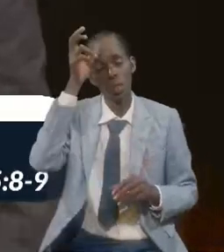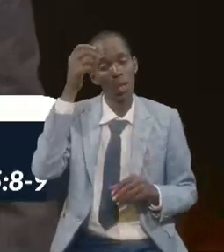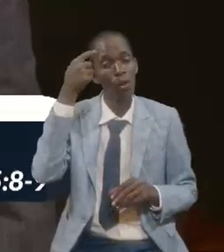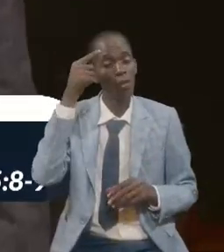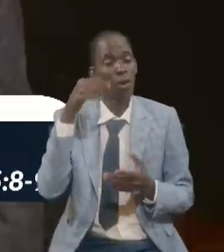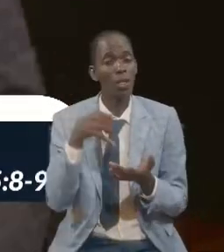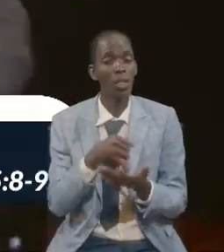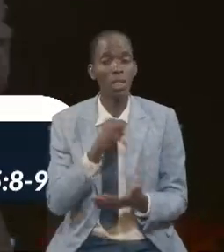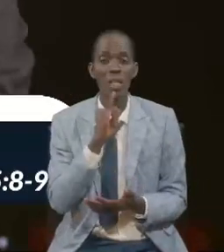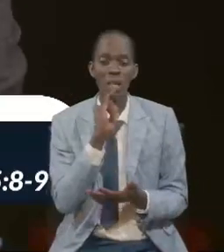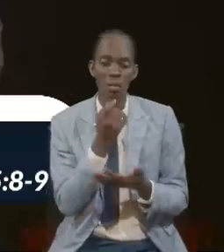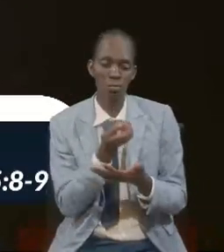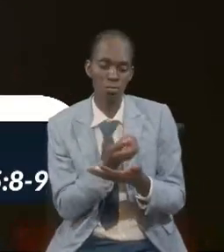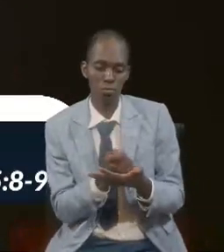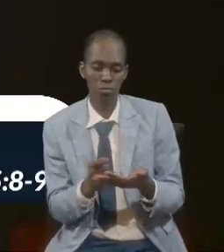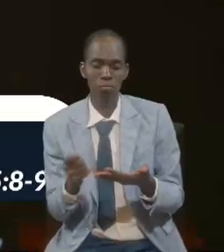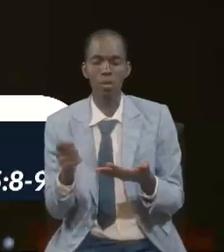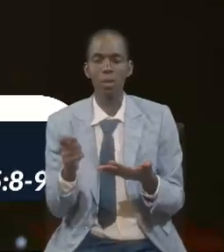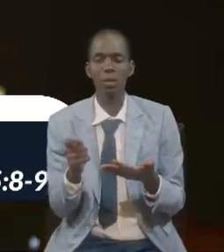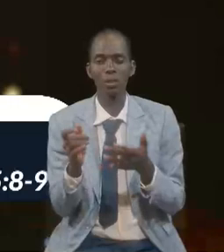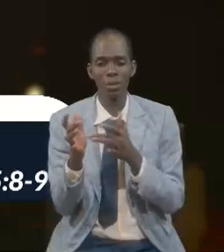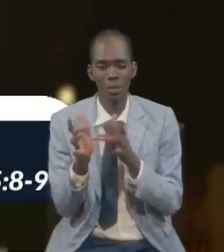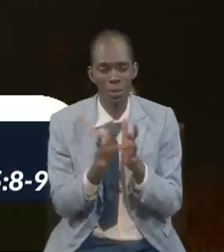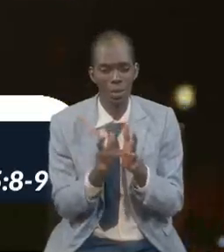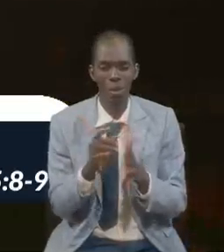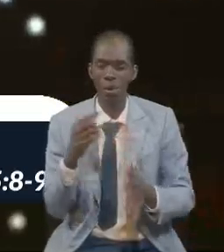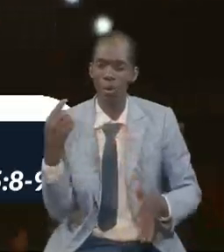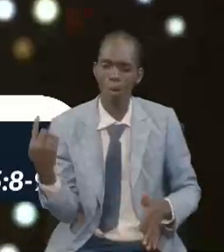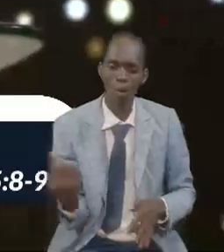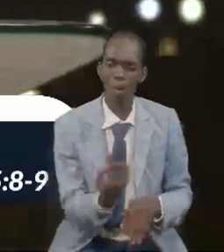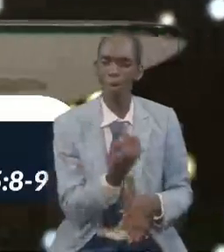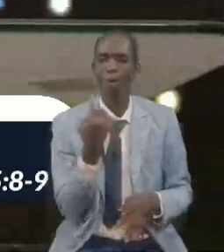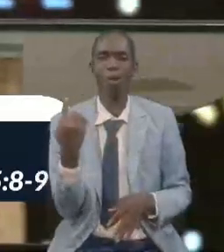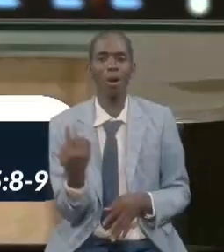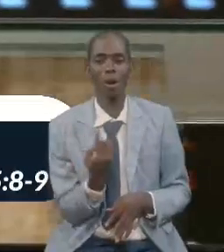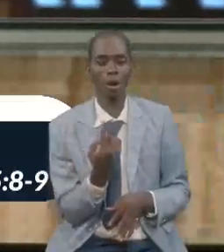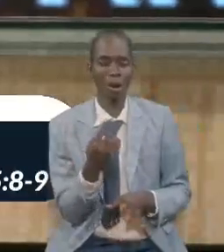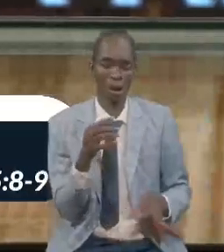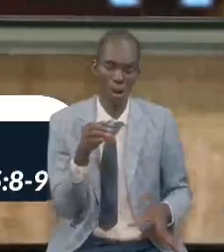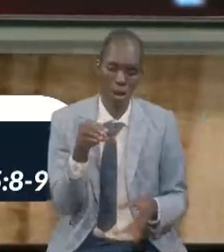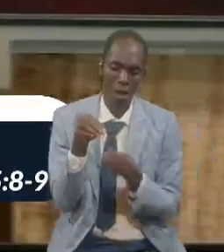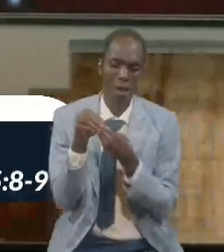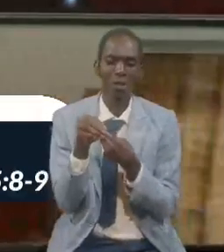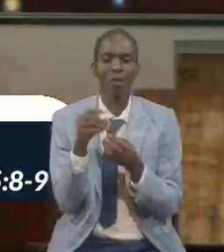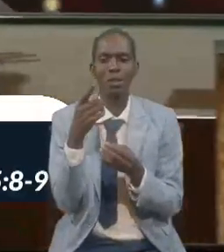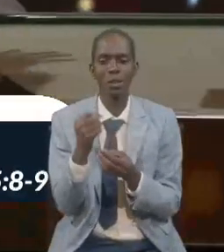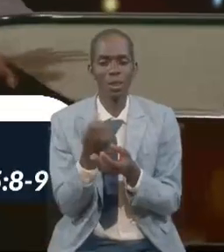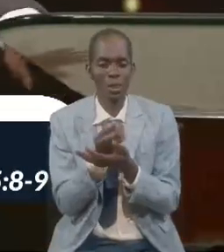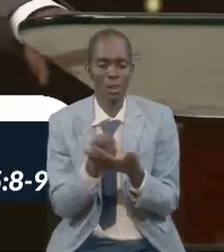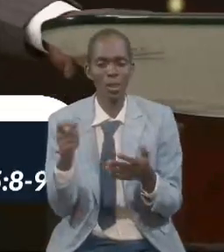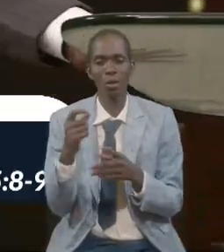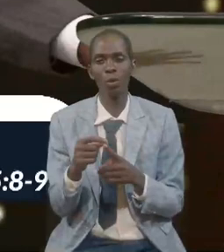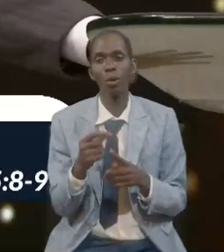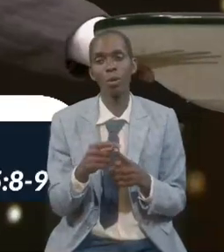Fiche-moi la paix. Car il est écrit. Jésus a toujours la parole écrite. Il